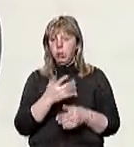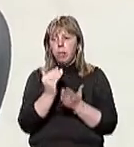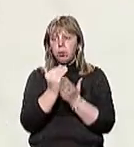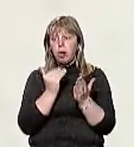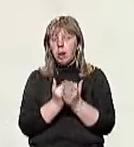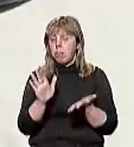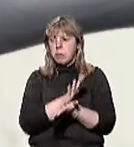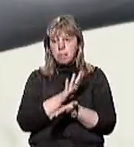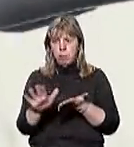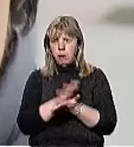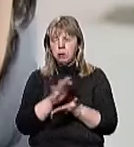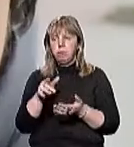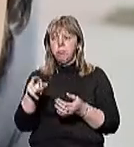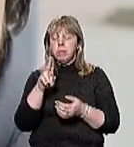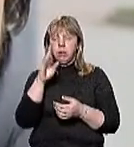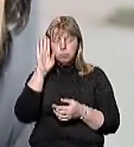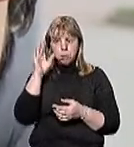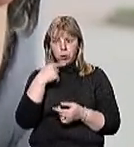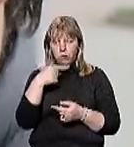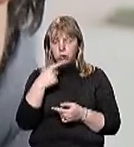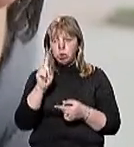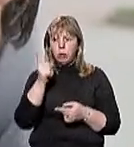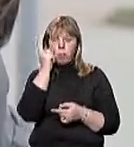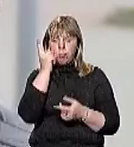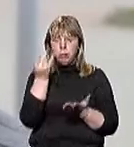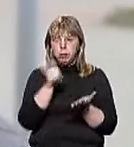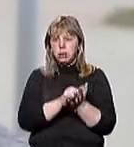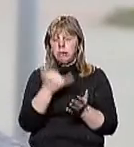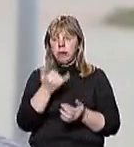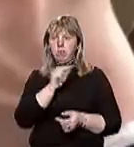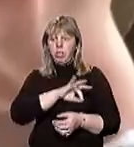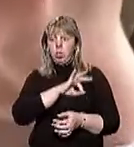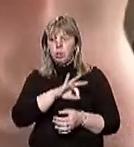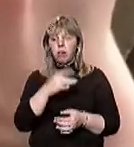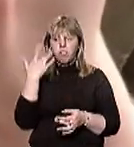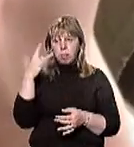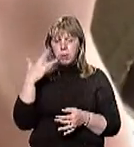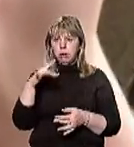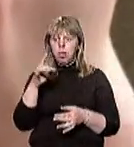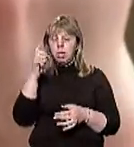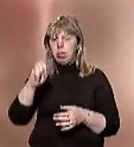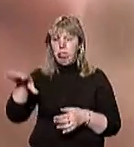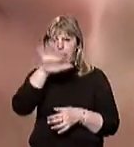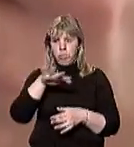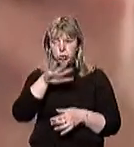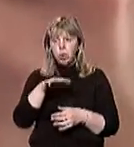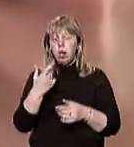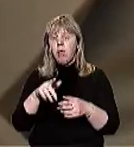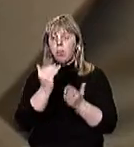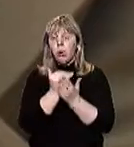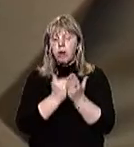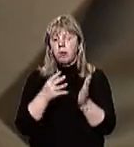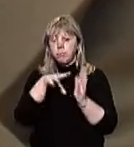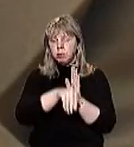Програма безкоштовна. Владислав Панін каже, мобільний застосунок зараз використовують у США та країнах Євросоюзу. У програмі